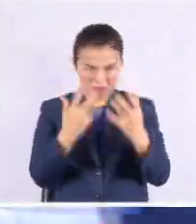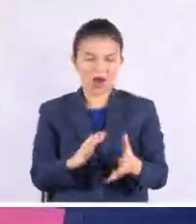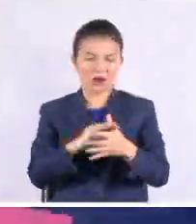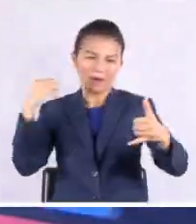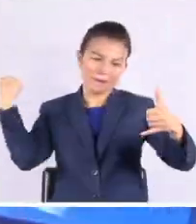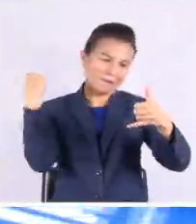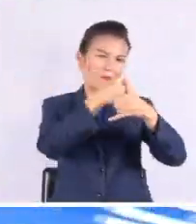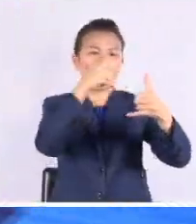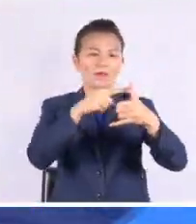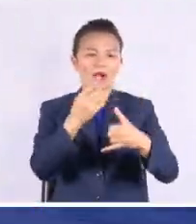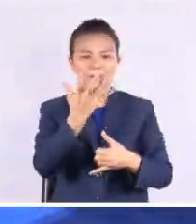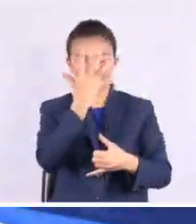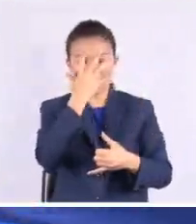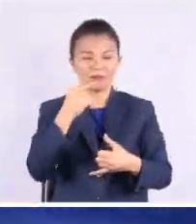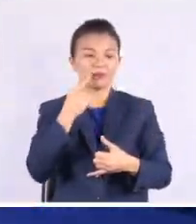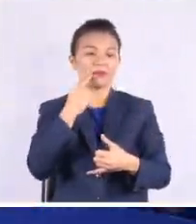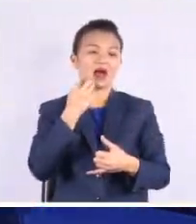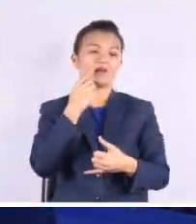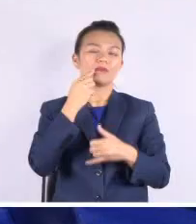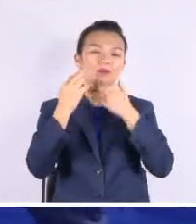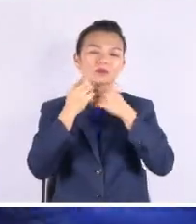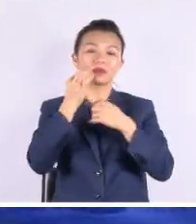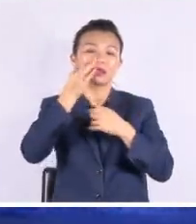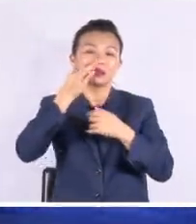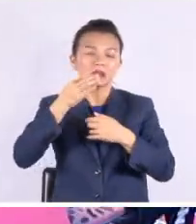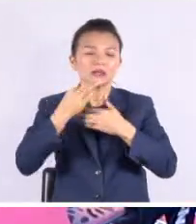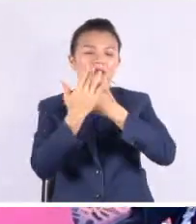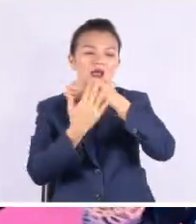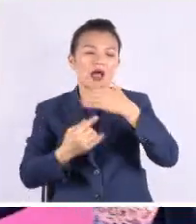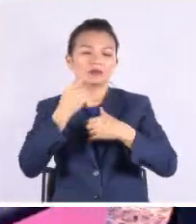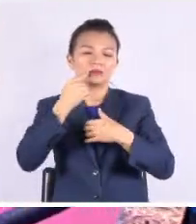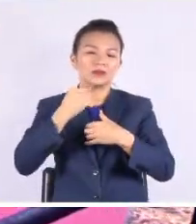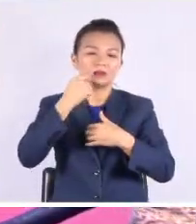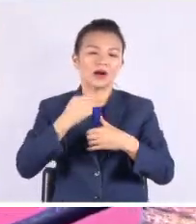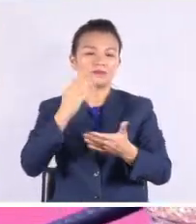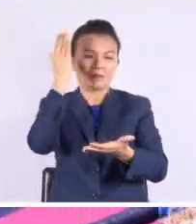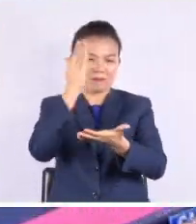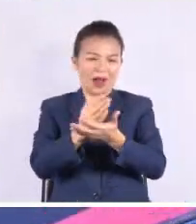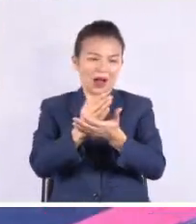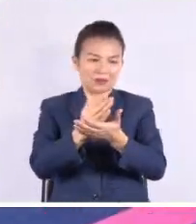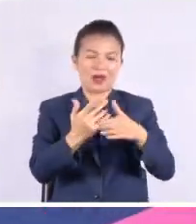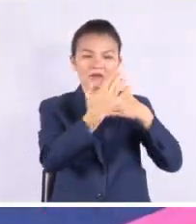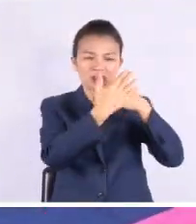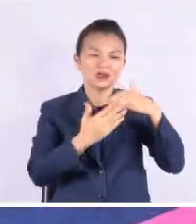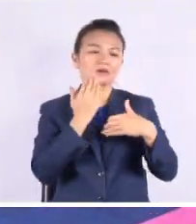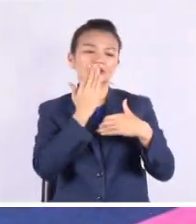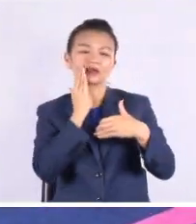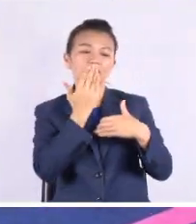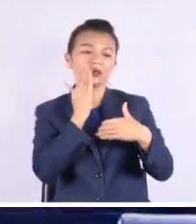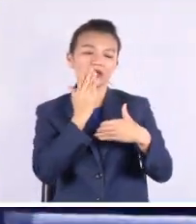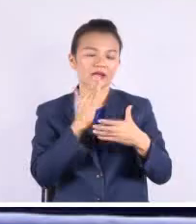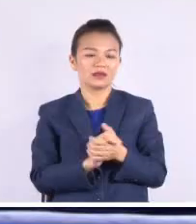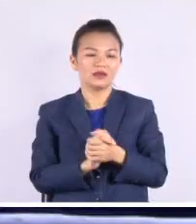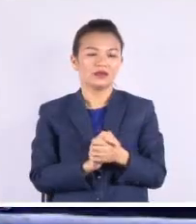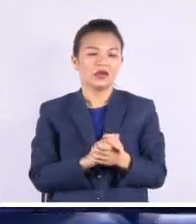ครับเข้าคุณเอสหมายนี่เกิดผาที่ปากเลยนะครับเพื่อนที่ 10ออกมาตลอดเวลาต้องมีการหยุดพักเพื่อเช็ดเลือดด้วยครับคุณ Sหมอ